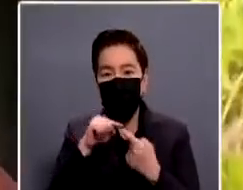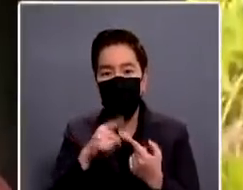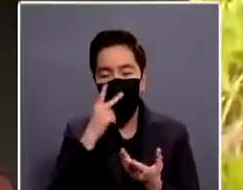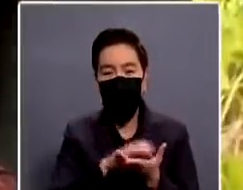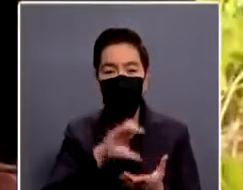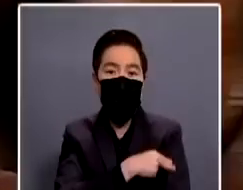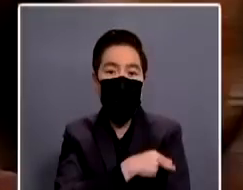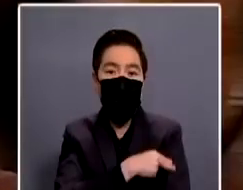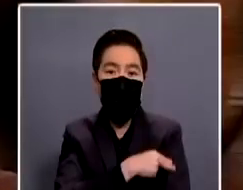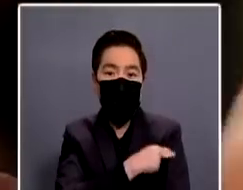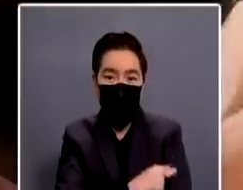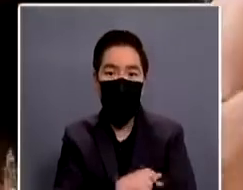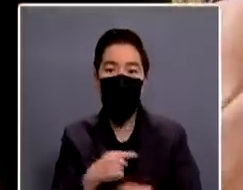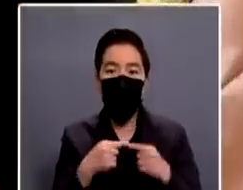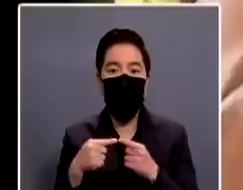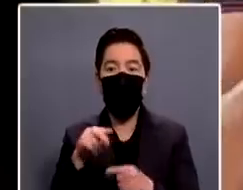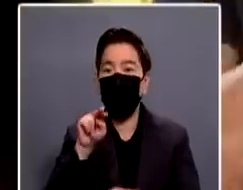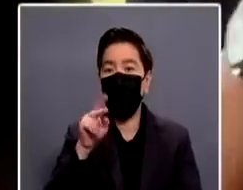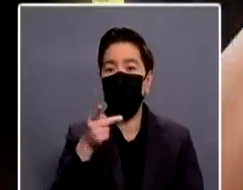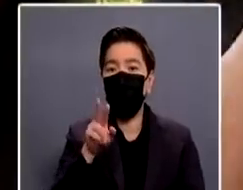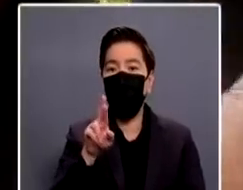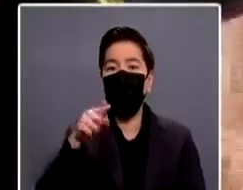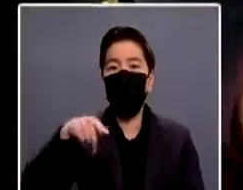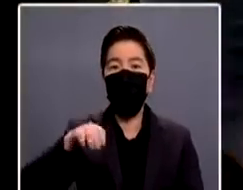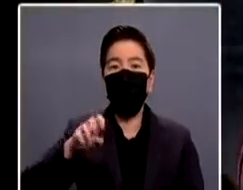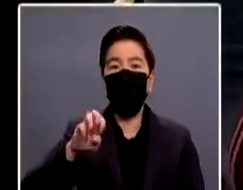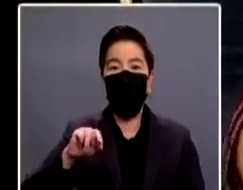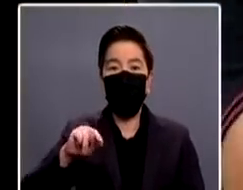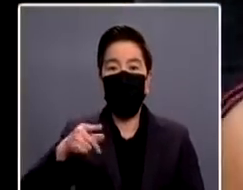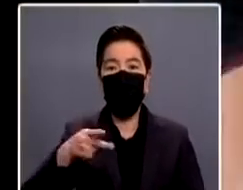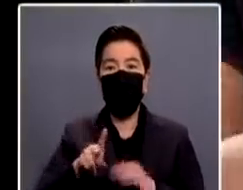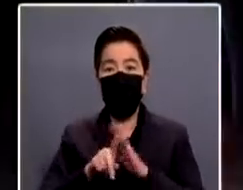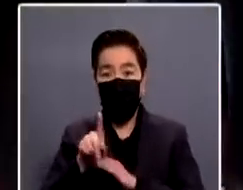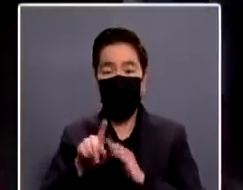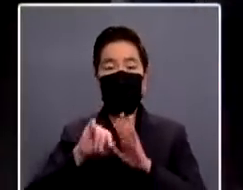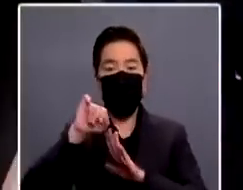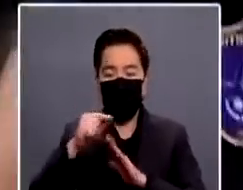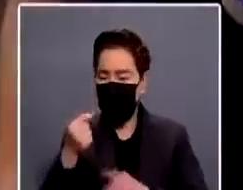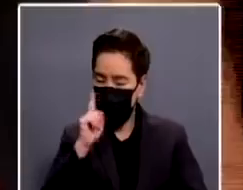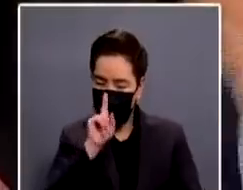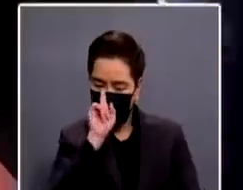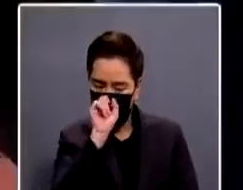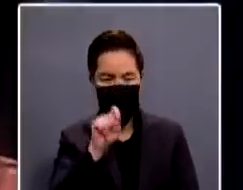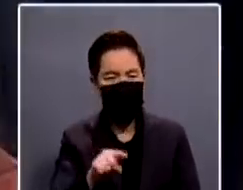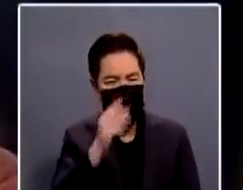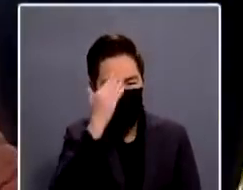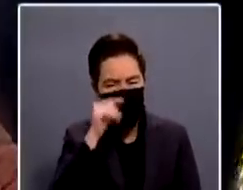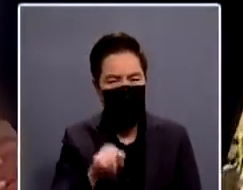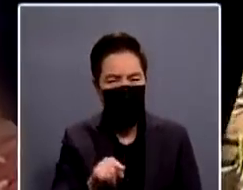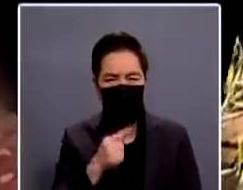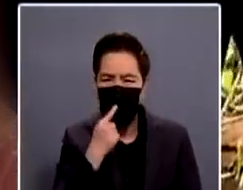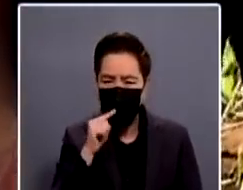างเพจของโรงพยาบาลนครพิงค์เชียงใหม่ค่ะซึ่งตอนนี้นะคะเขาก็ย้ำว่าคดีนี้จะต้องจับตาเลยค่ะเพราะว่าอ